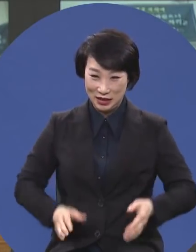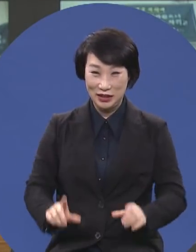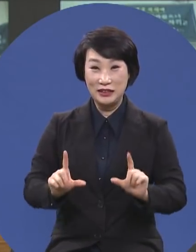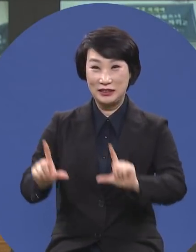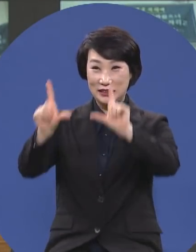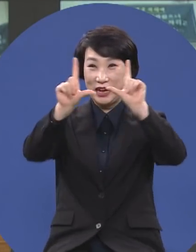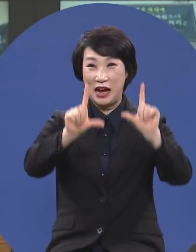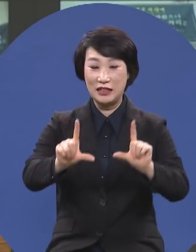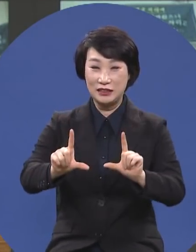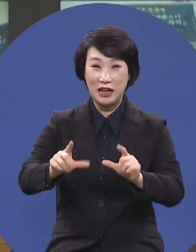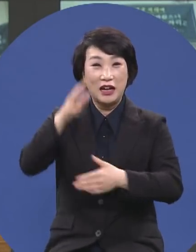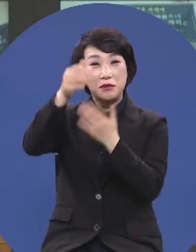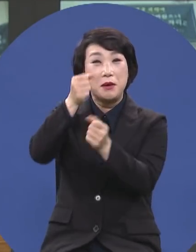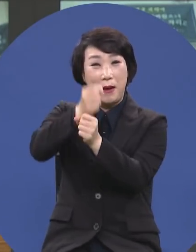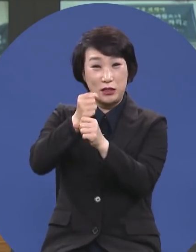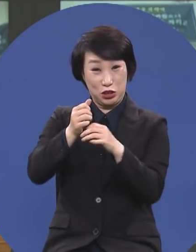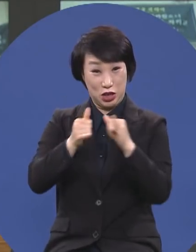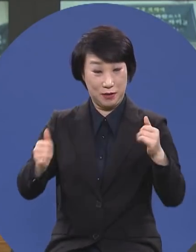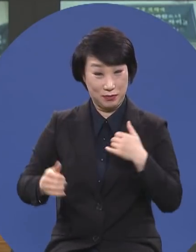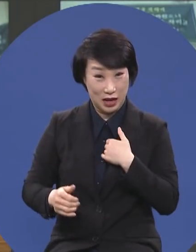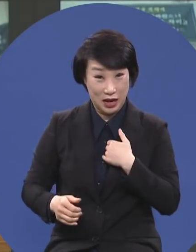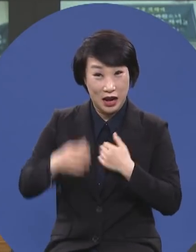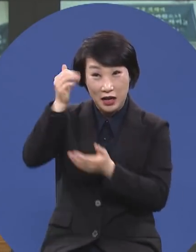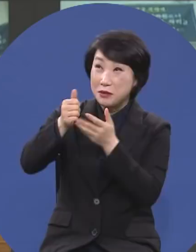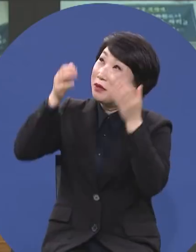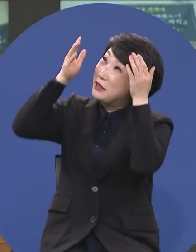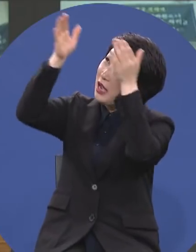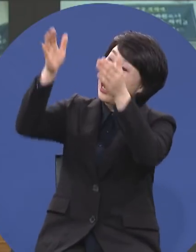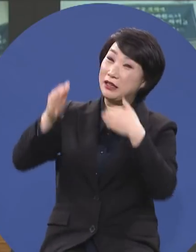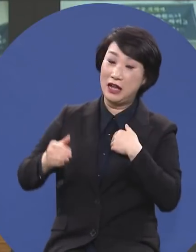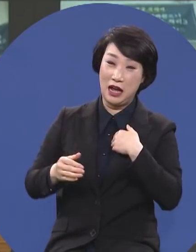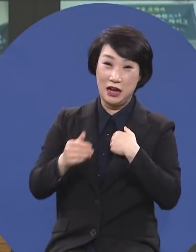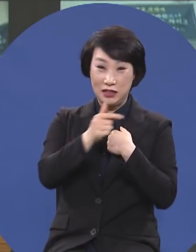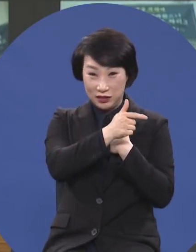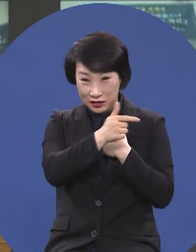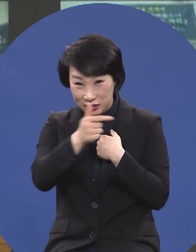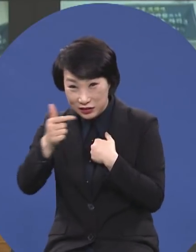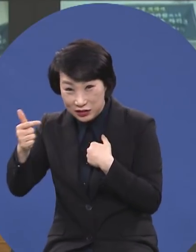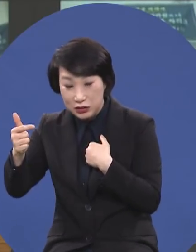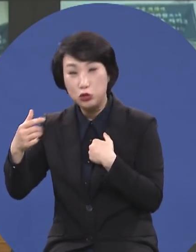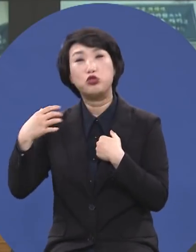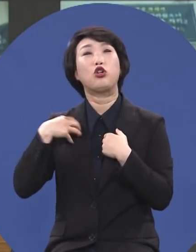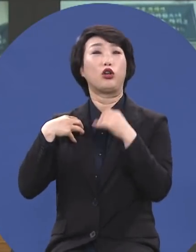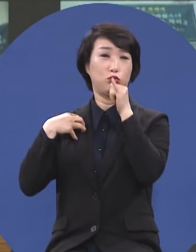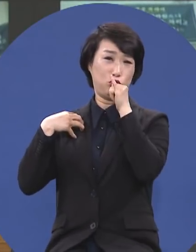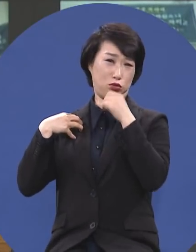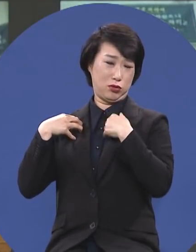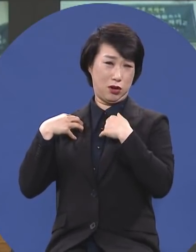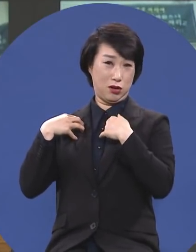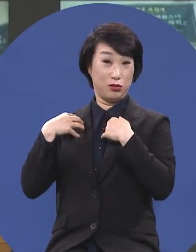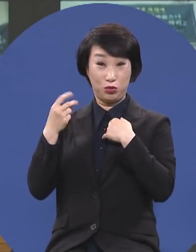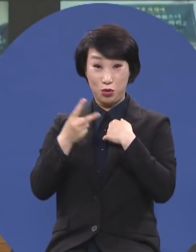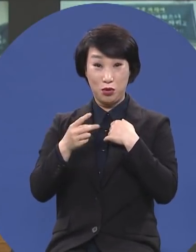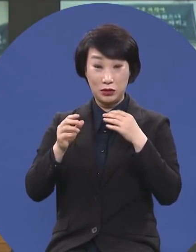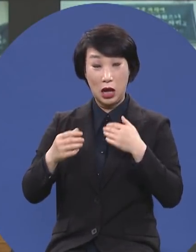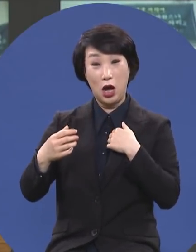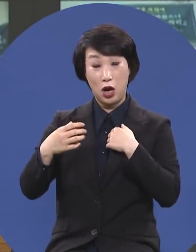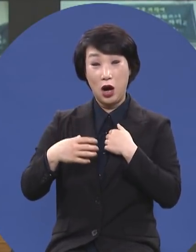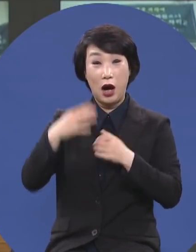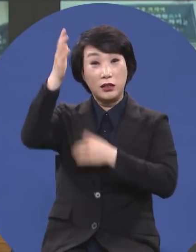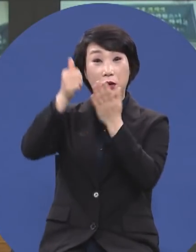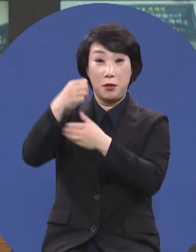살아가는 피조물로서 하나님을 향한 이 위대한 책임과 그리고